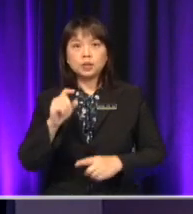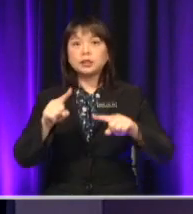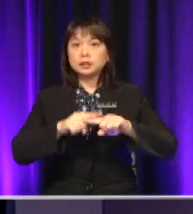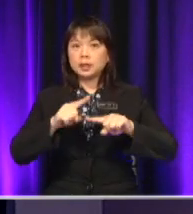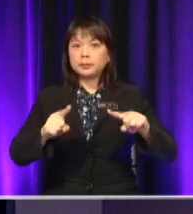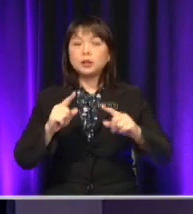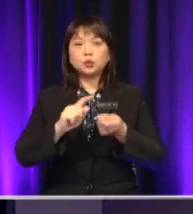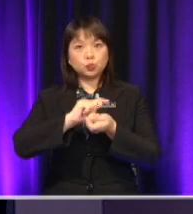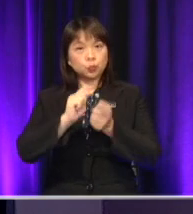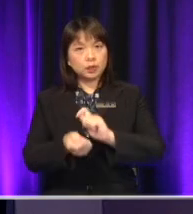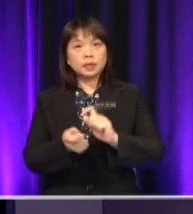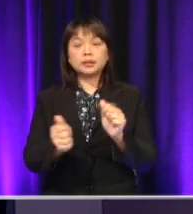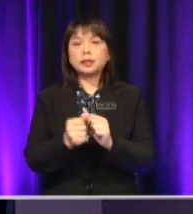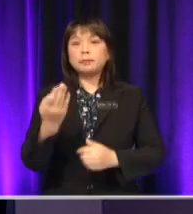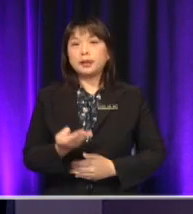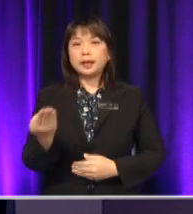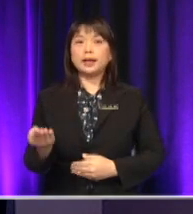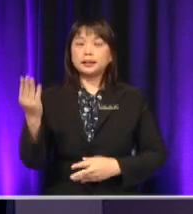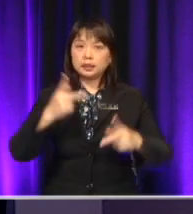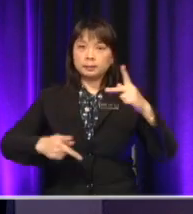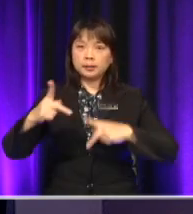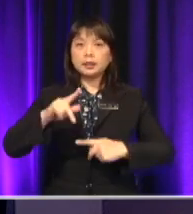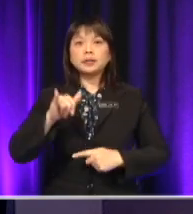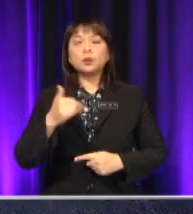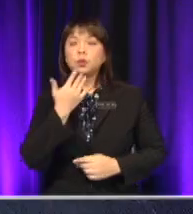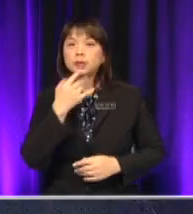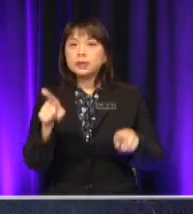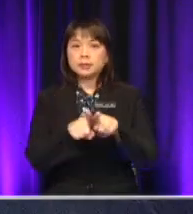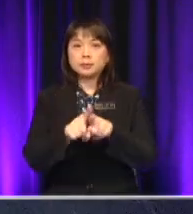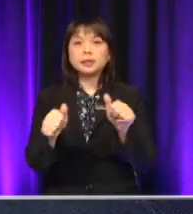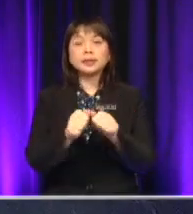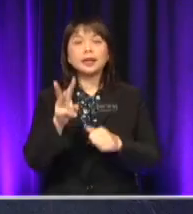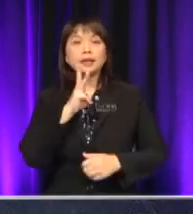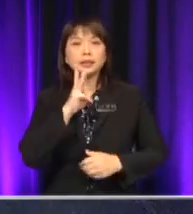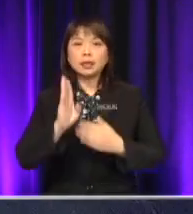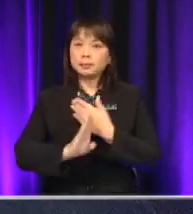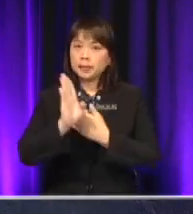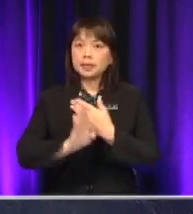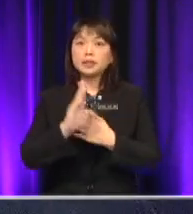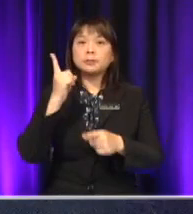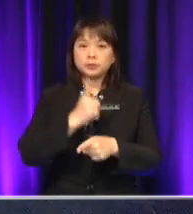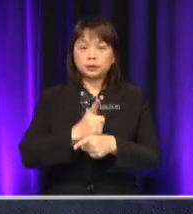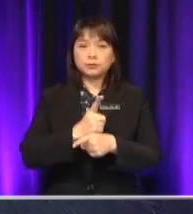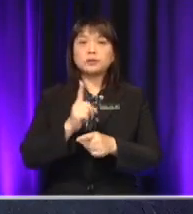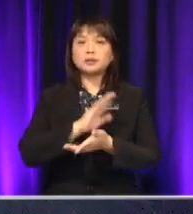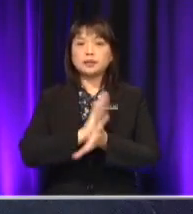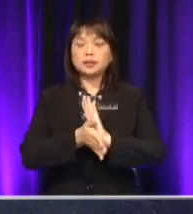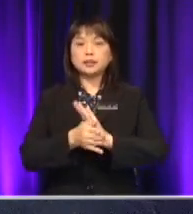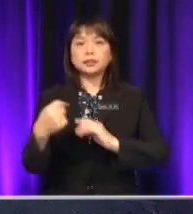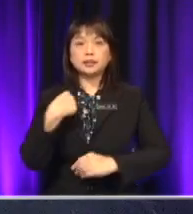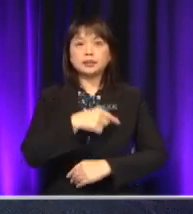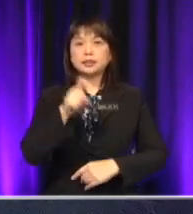yang warnanya juga serupa dengan warna air. Tak ke bahaya? Bahaya tu, cikgu. Sebab itulah kita kena tinggal makanan dan minuman di